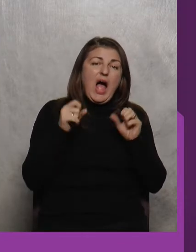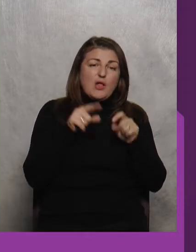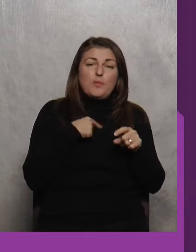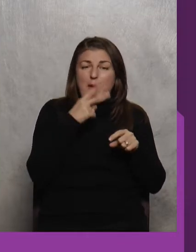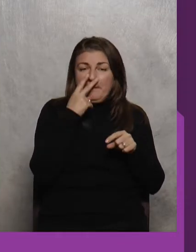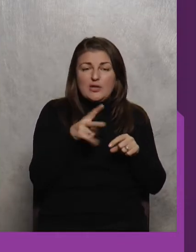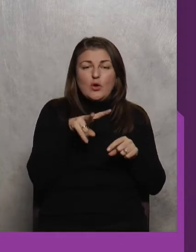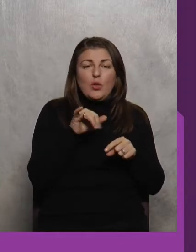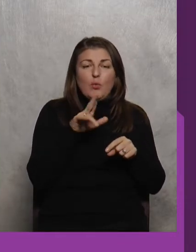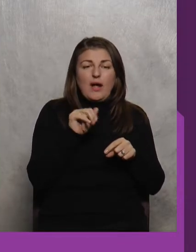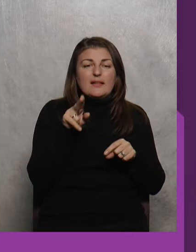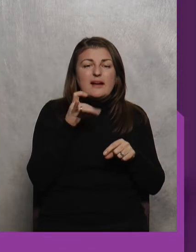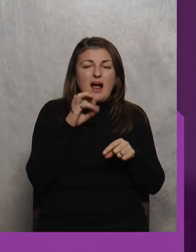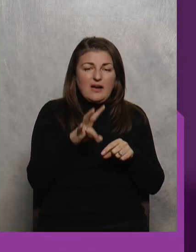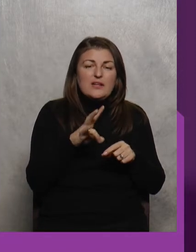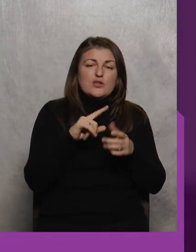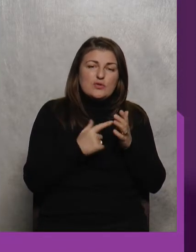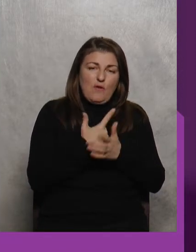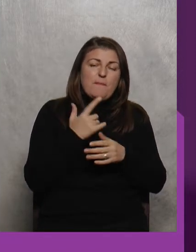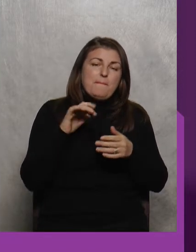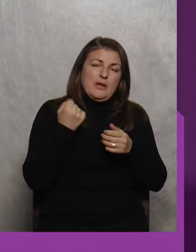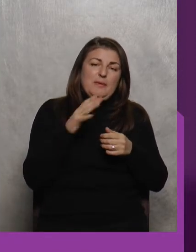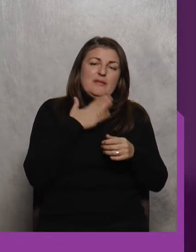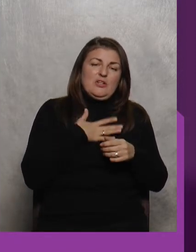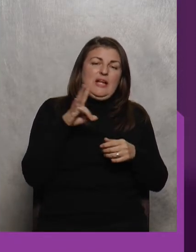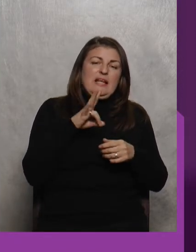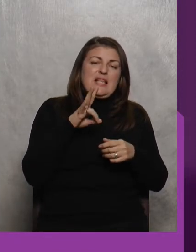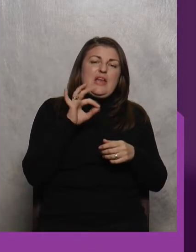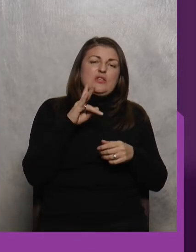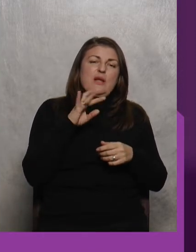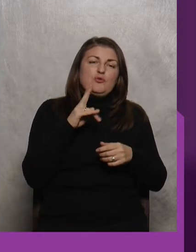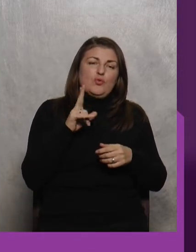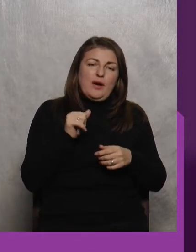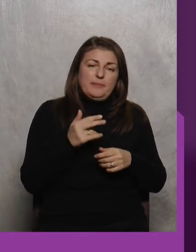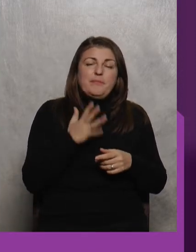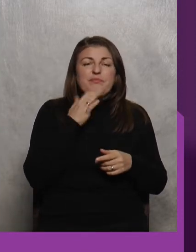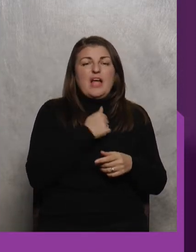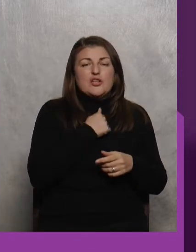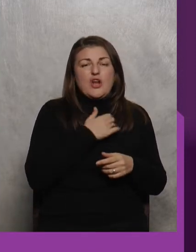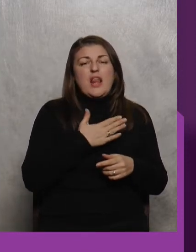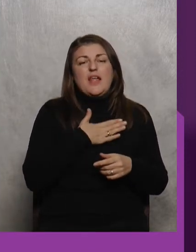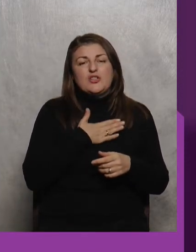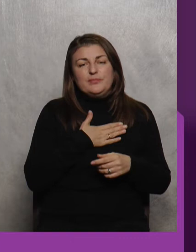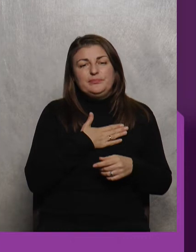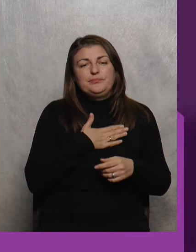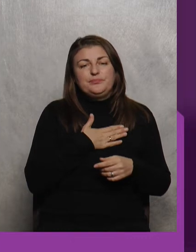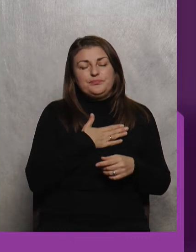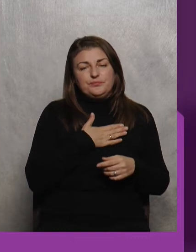ми бачимо, Лука Драгон знов переміг нашого Назарія Остапчука. На жаль,